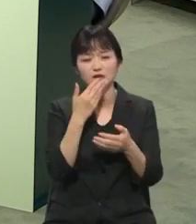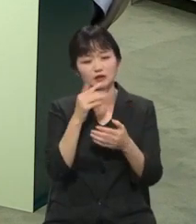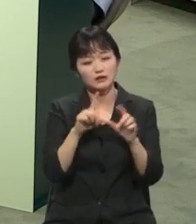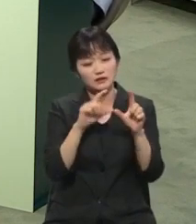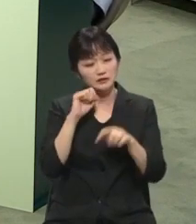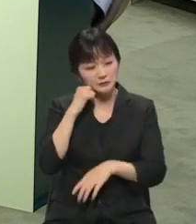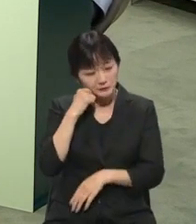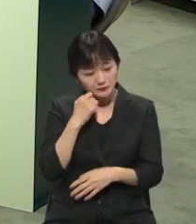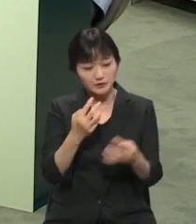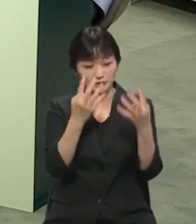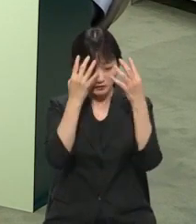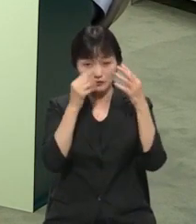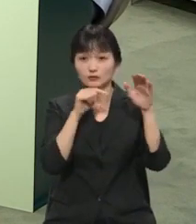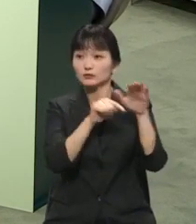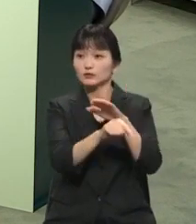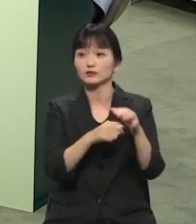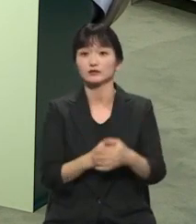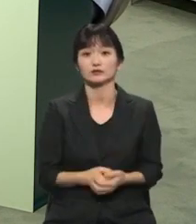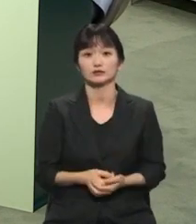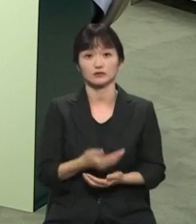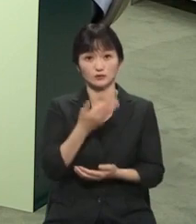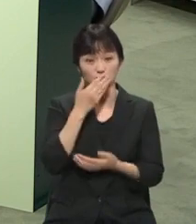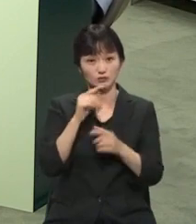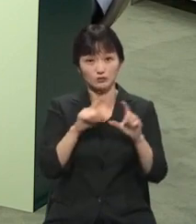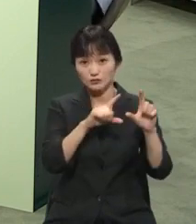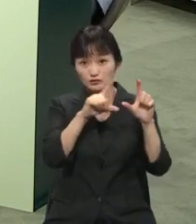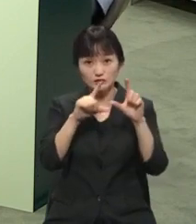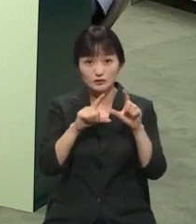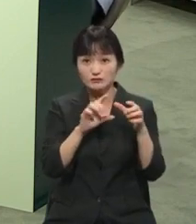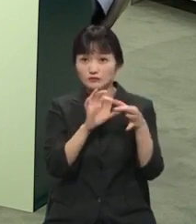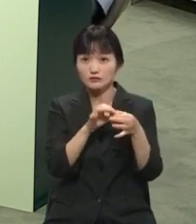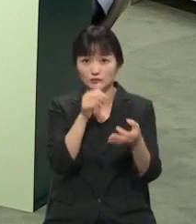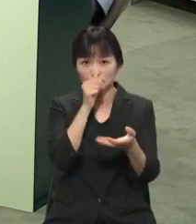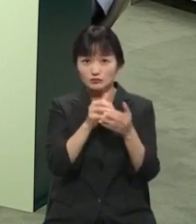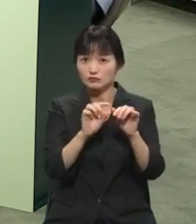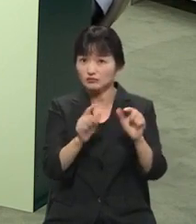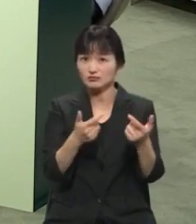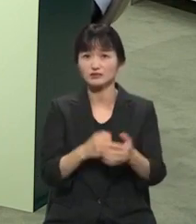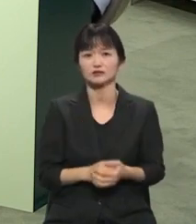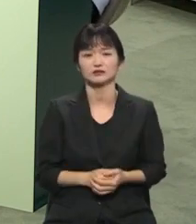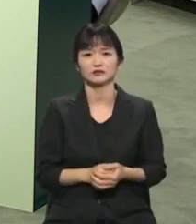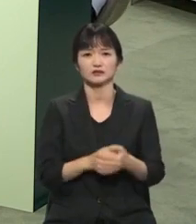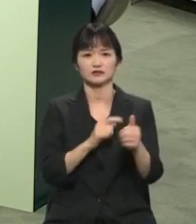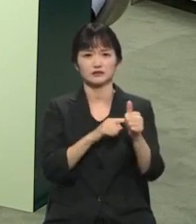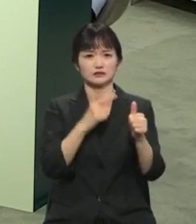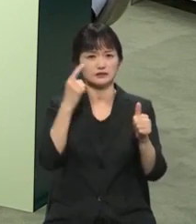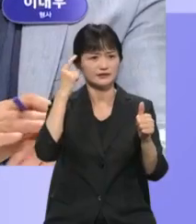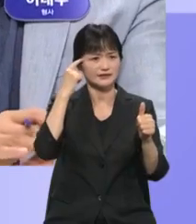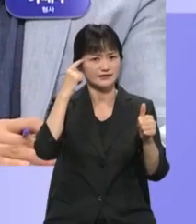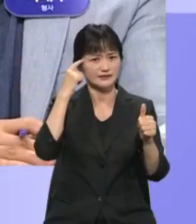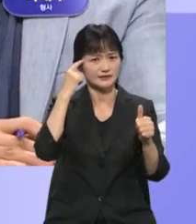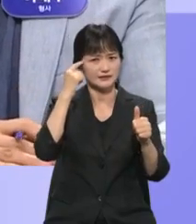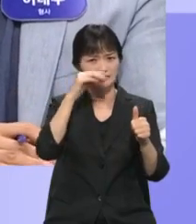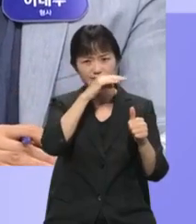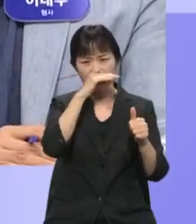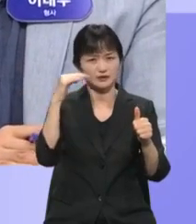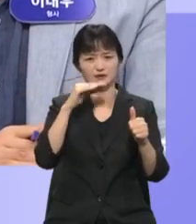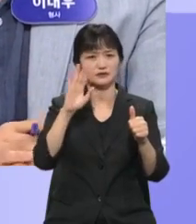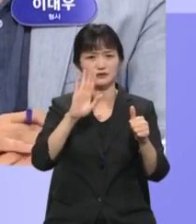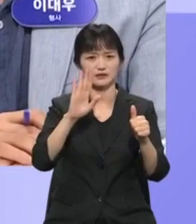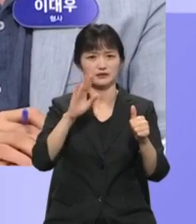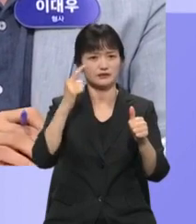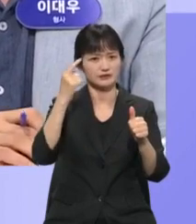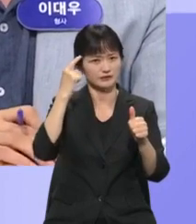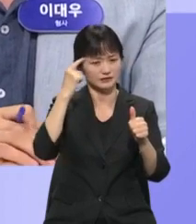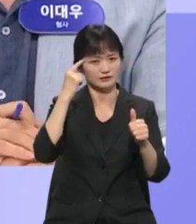힘들어서 감옥 가려고 그랬다 근데 이거 생계형 범죄자가 아니고요 그냥 비뚤어진 가치관인 거예요 남한테 피해를 끼치는 그래서